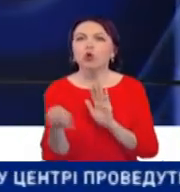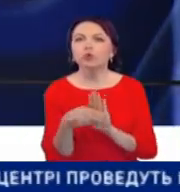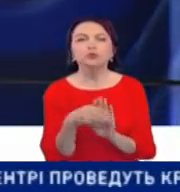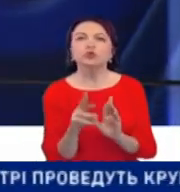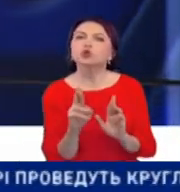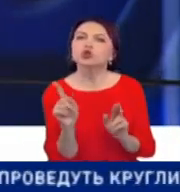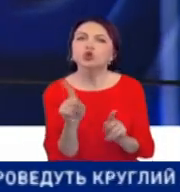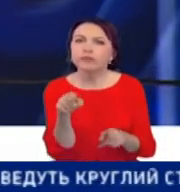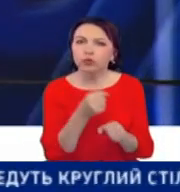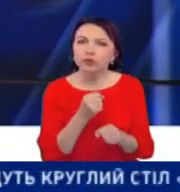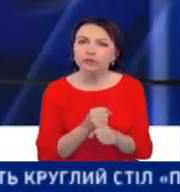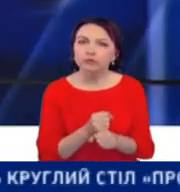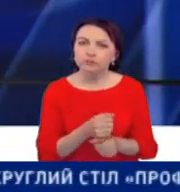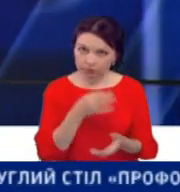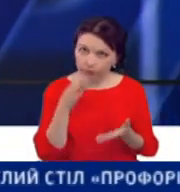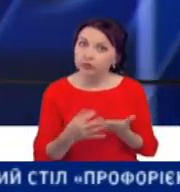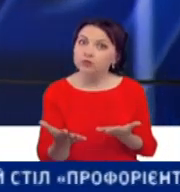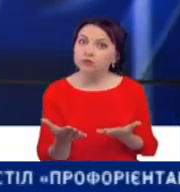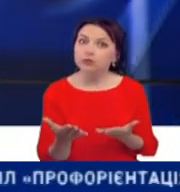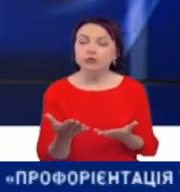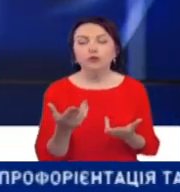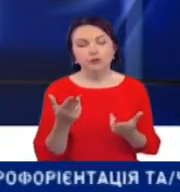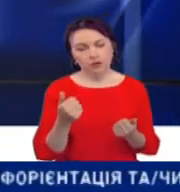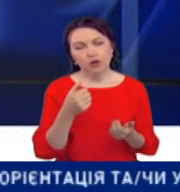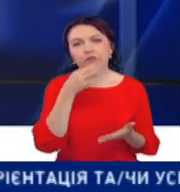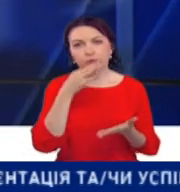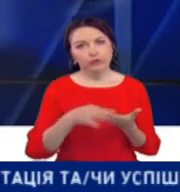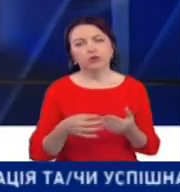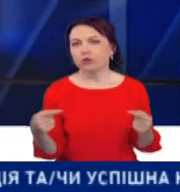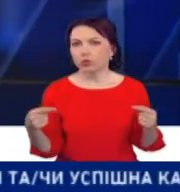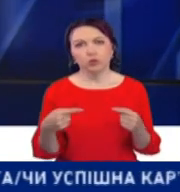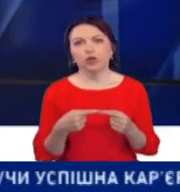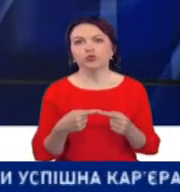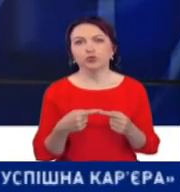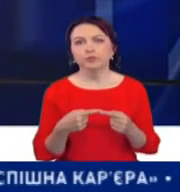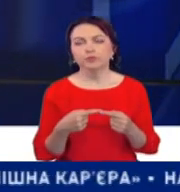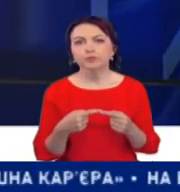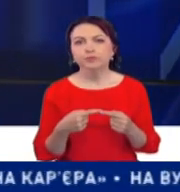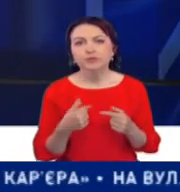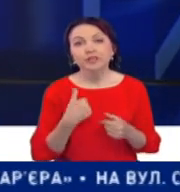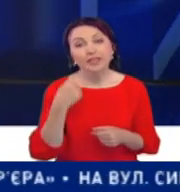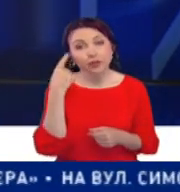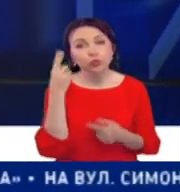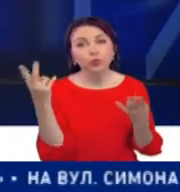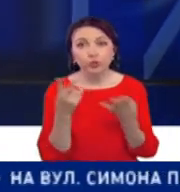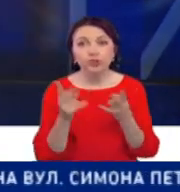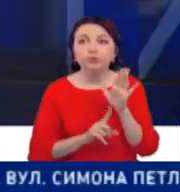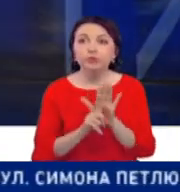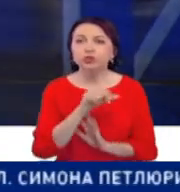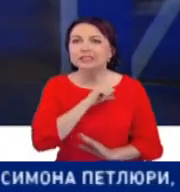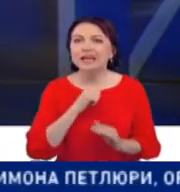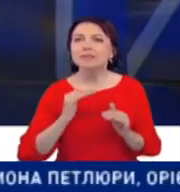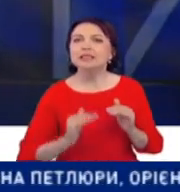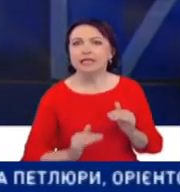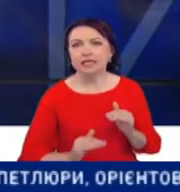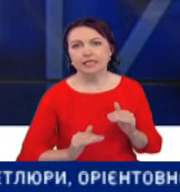робили? Відповідальність? Саджати? Відповідальність однозначно. Так. Я думаю, що потрібно почати з самого низу, те, що